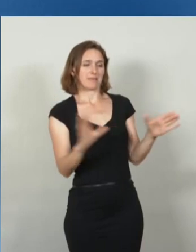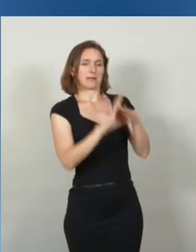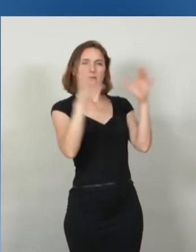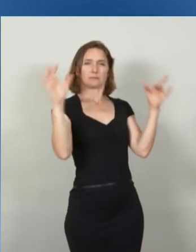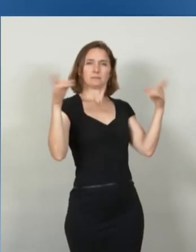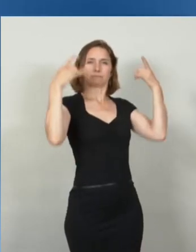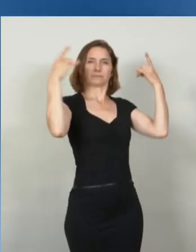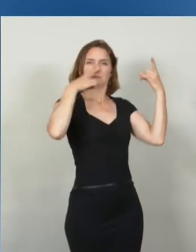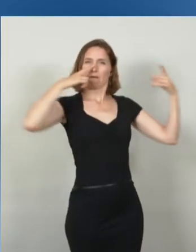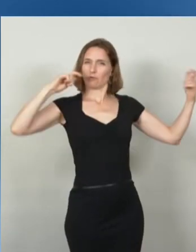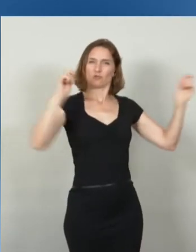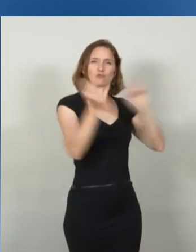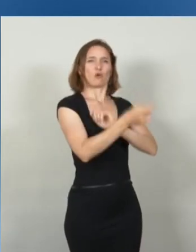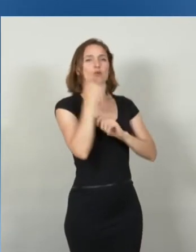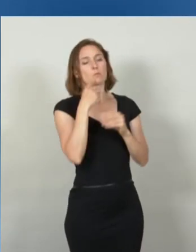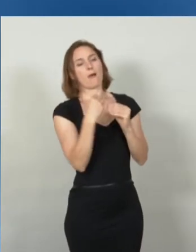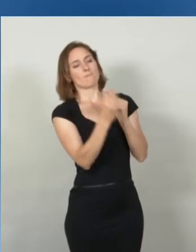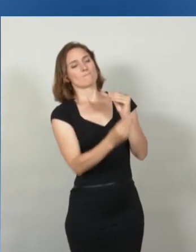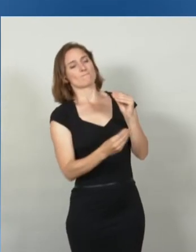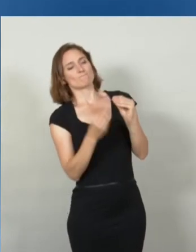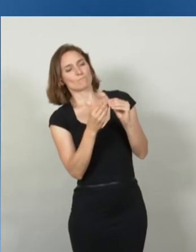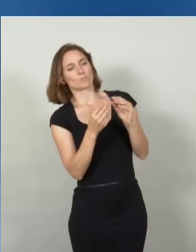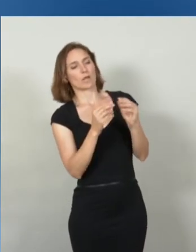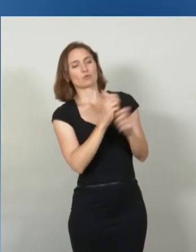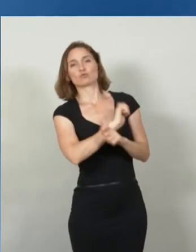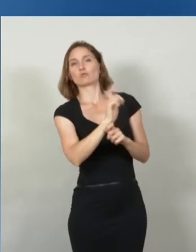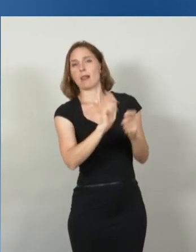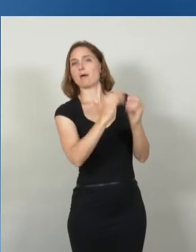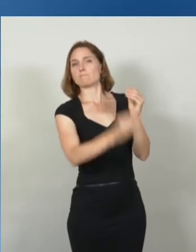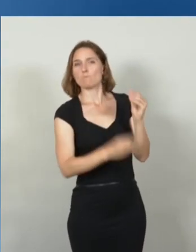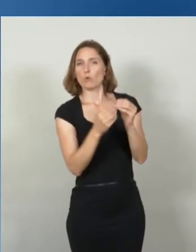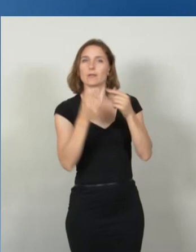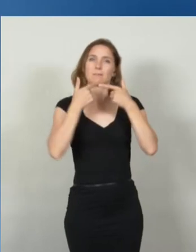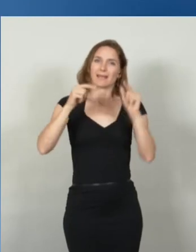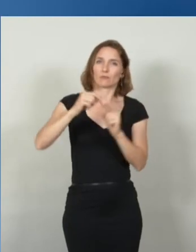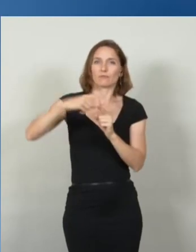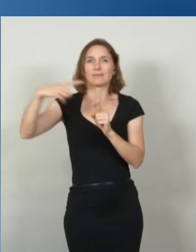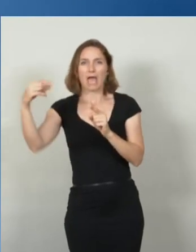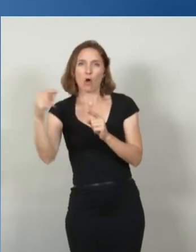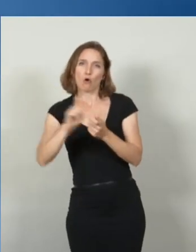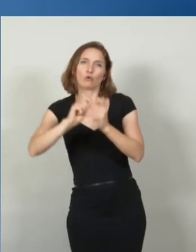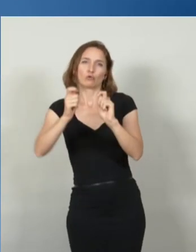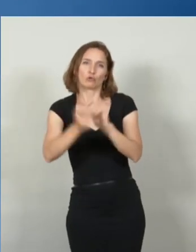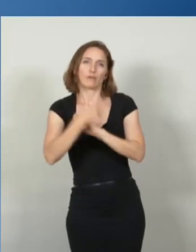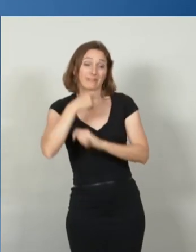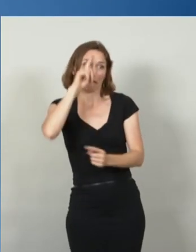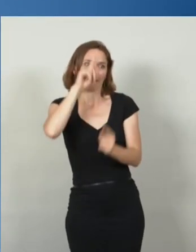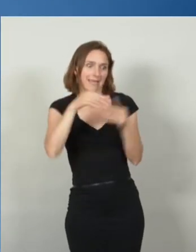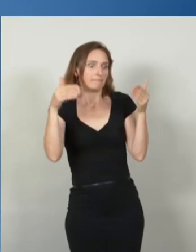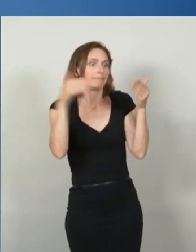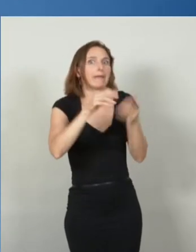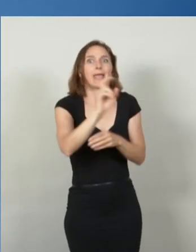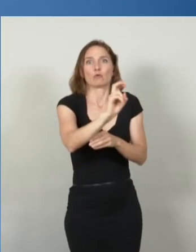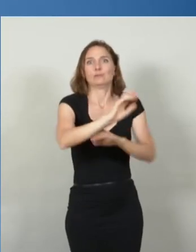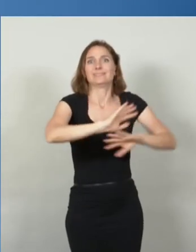parce que le monde est Libération et Le Figaro semble-t-il par le plus d'écologie en parlant de Grenoble depuis un an comme si d'un coup